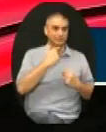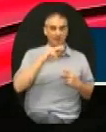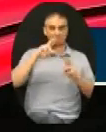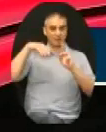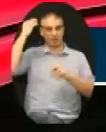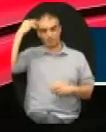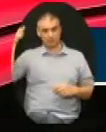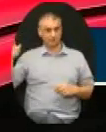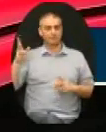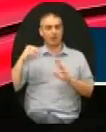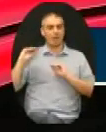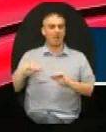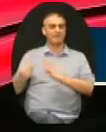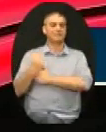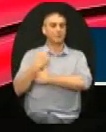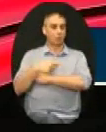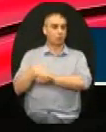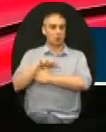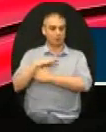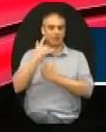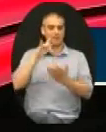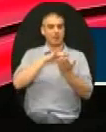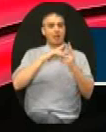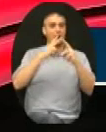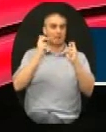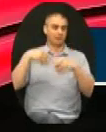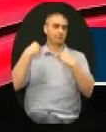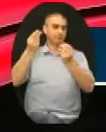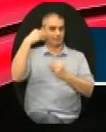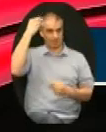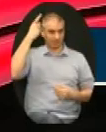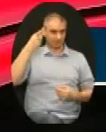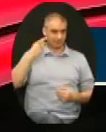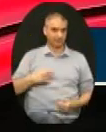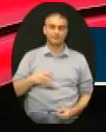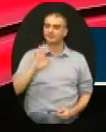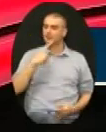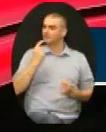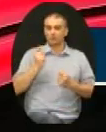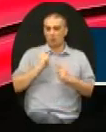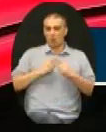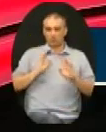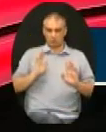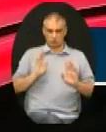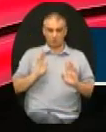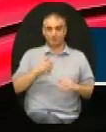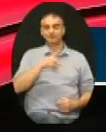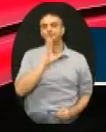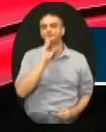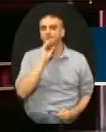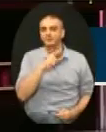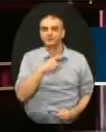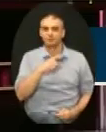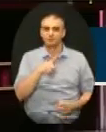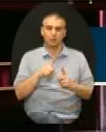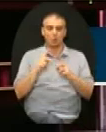לבין הפלסטינים על העברת הסמכויות בכמה ערים בגדה לידי הפלסטינים. אז גם הפרסום זה לא היה בדיוק כך. כלומר, דיברו על